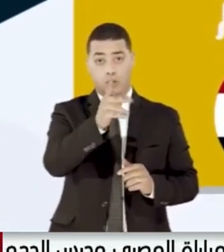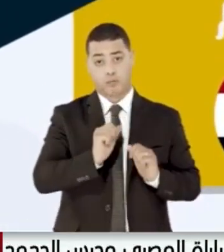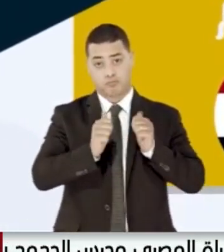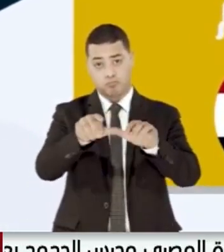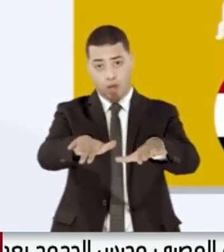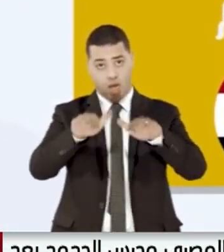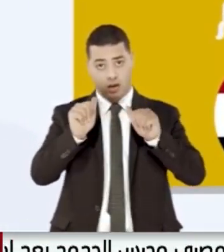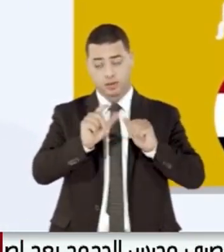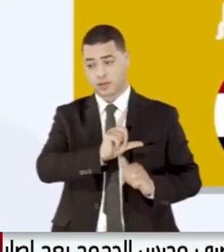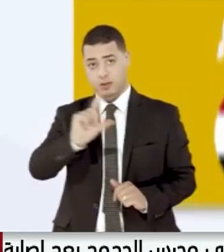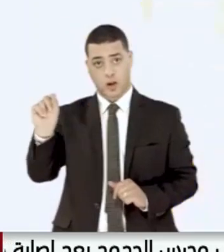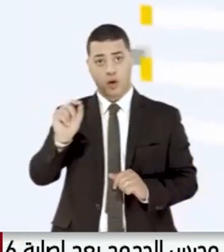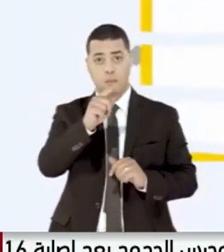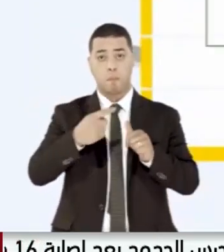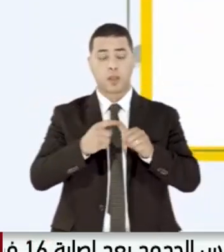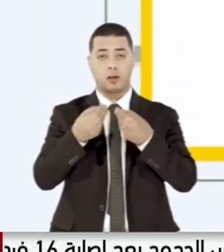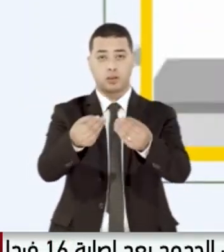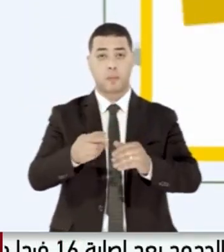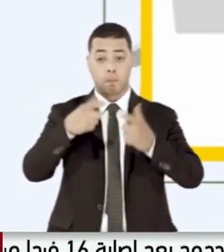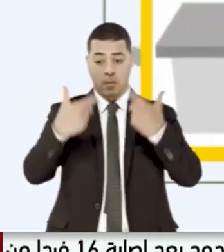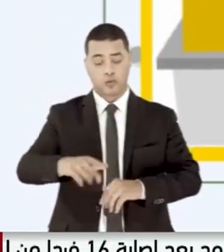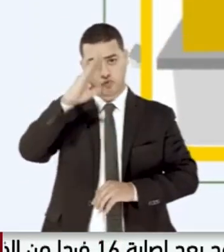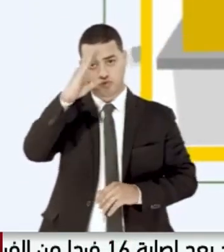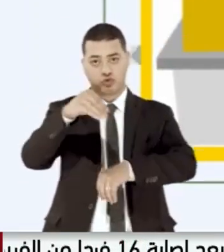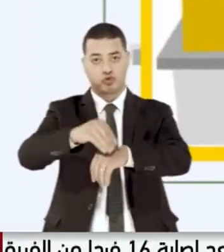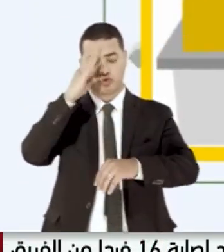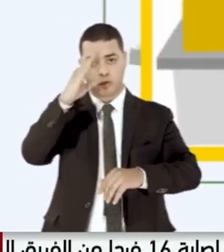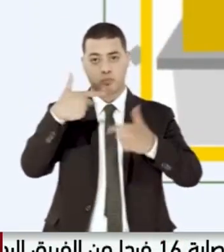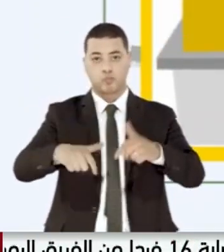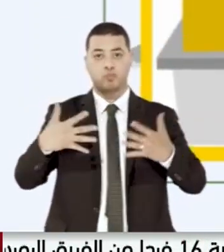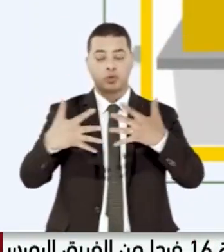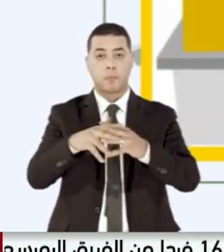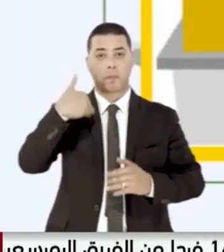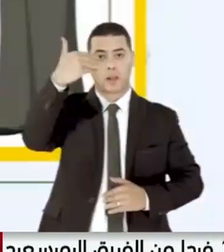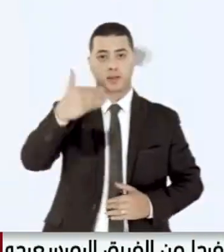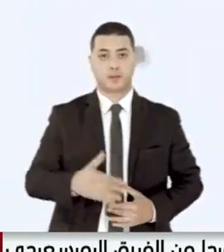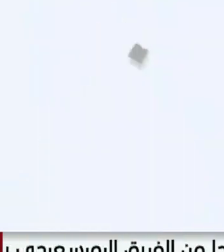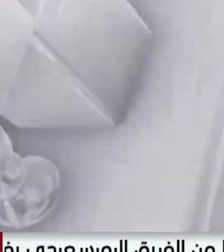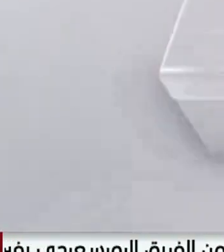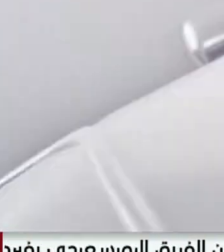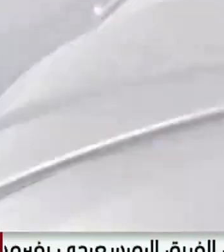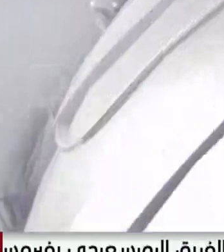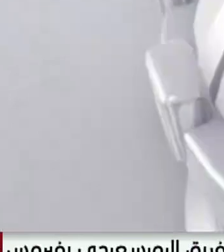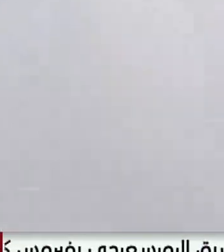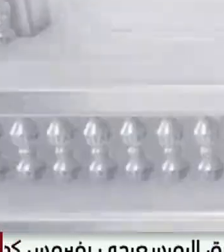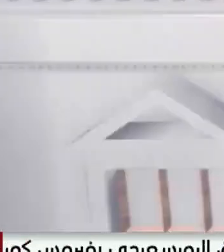وانت خارج هتستلم بطاقتك. بلدك بتقولك شكراً، شكراً لأنك شاركت في مستقبل بلدك.